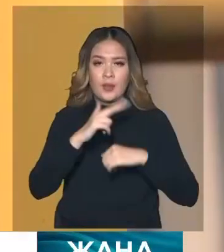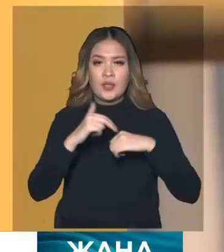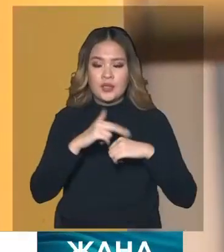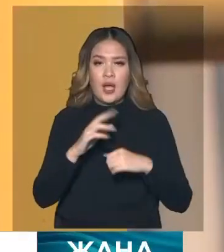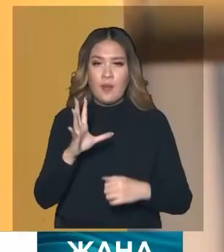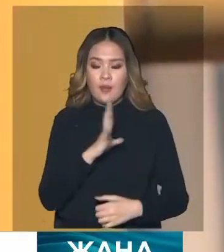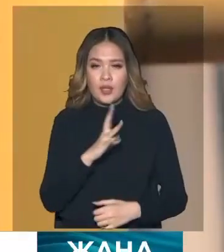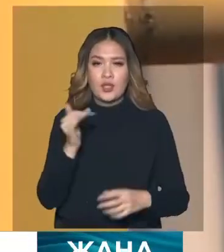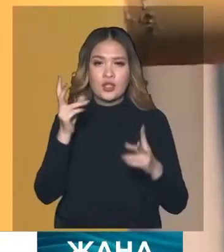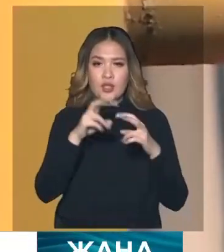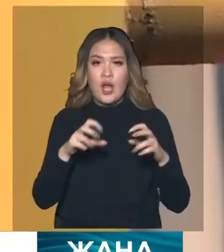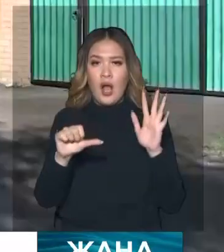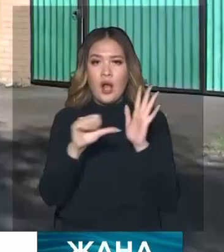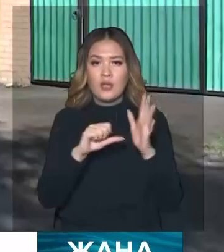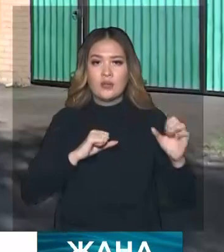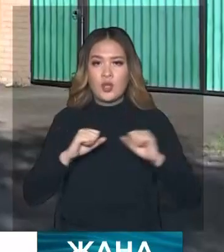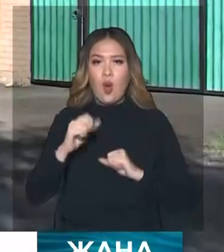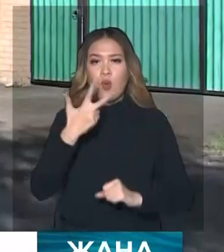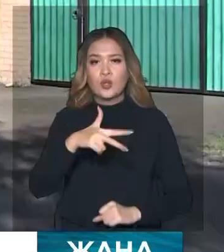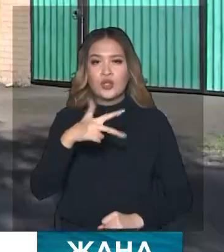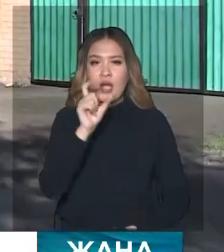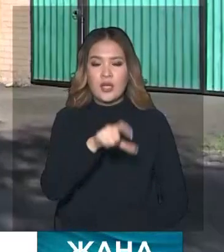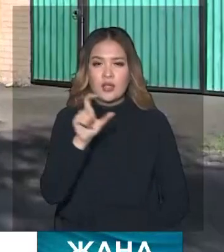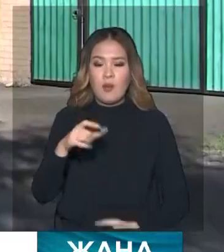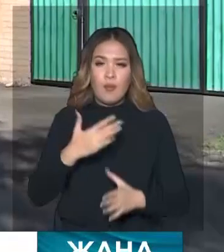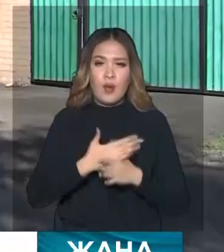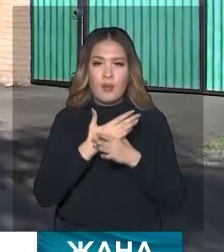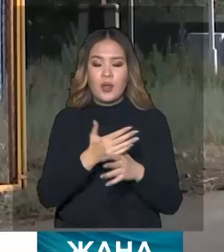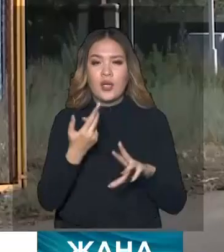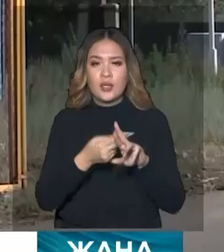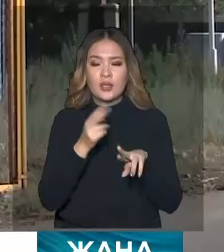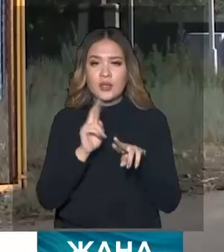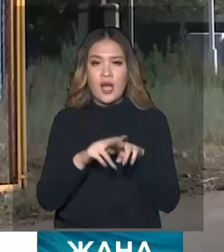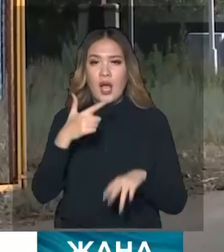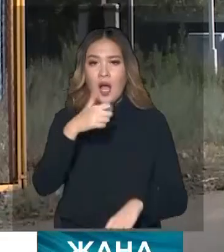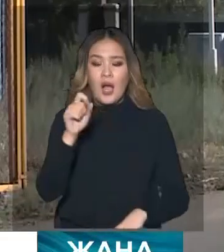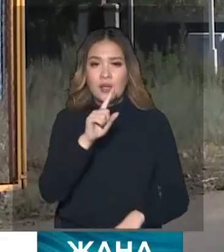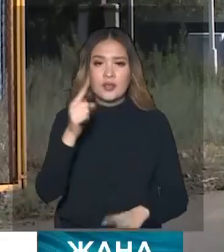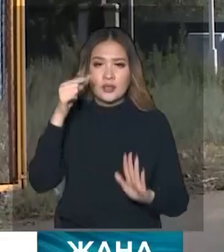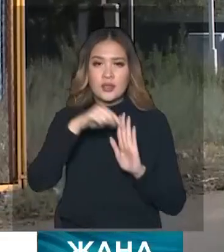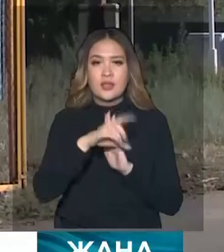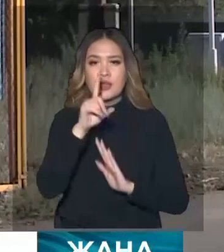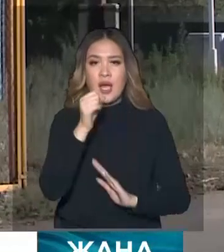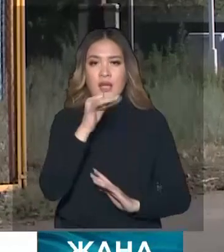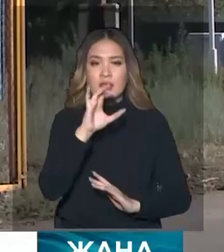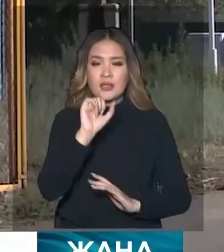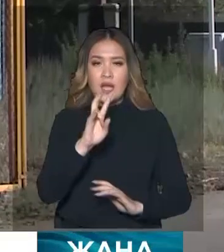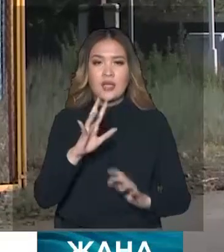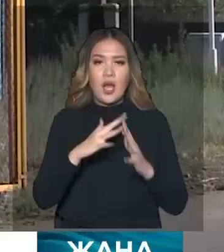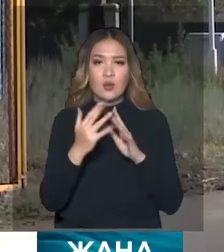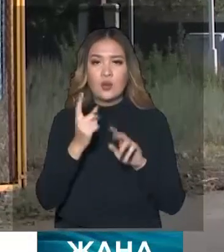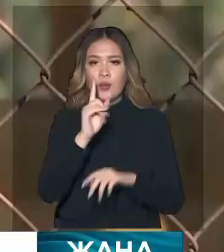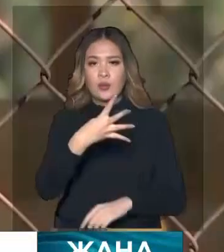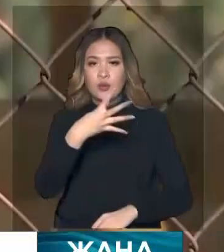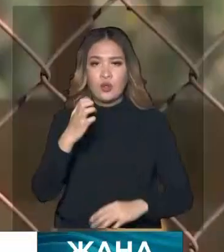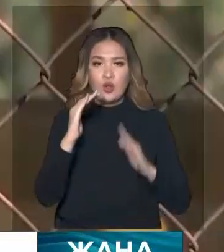тартылды. Барлығы 6 бригада мен 30 адам жұмылдырылған. Айта кетсек, ақау шыққан газ құбыры Зайсан ауданының 1400